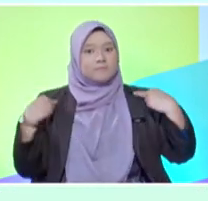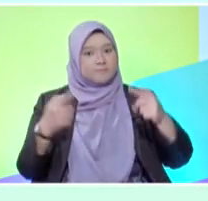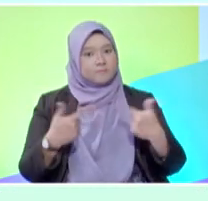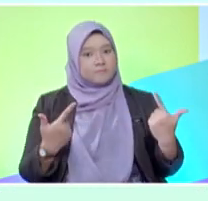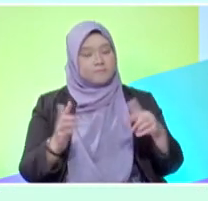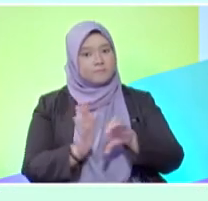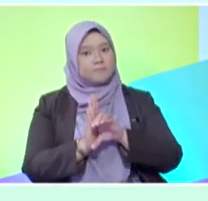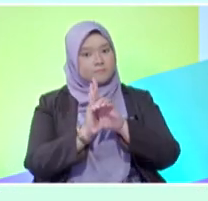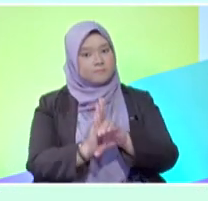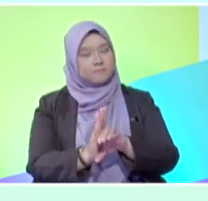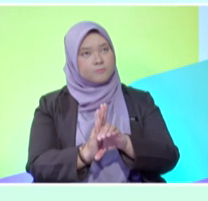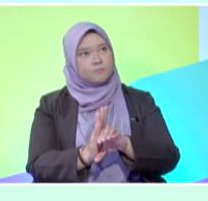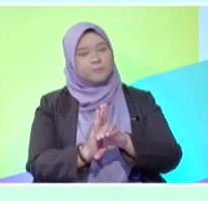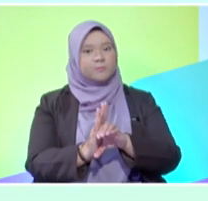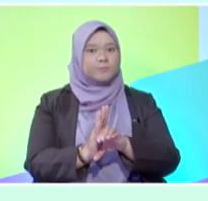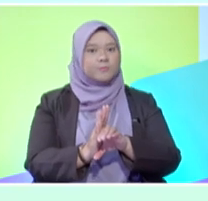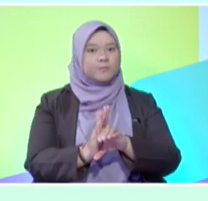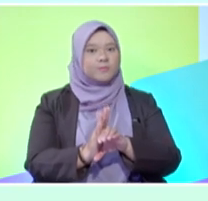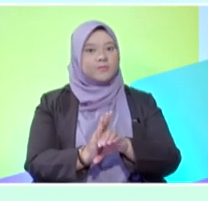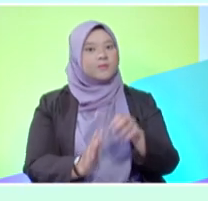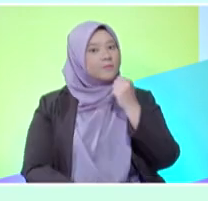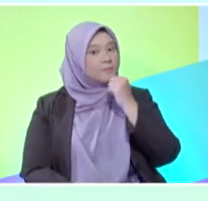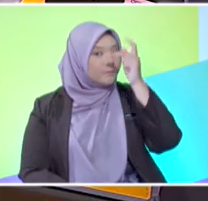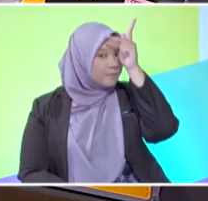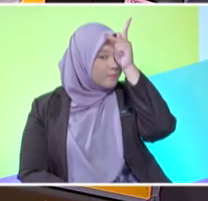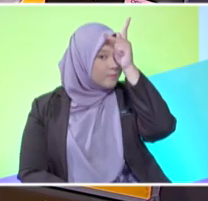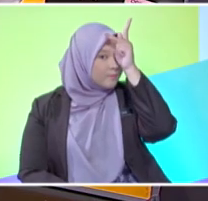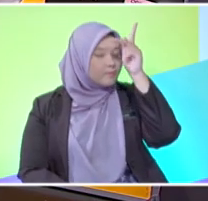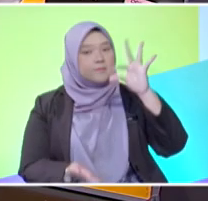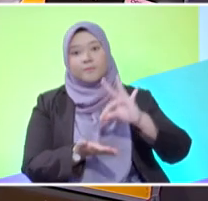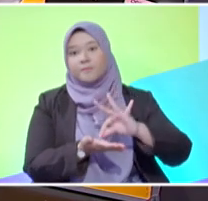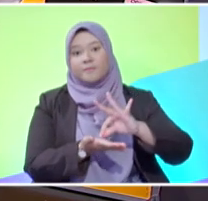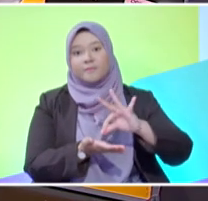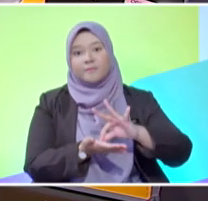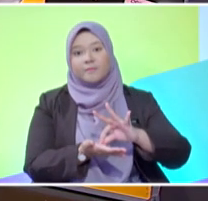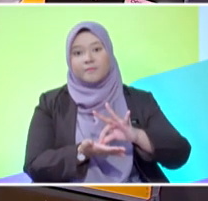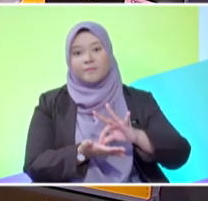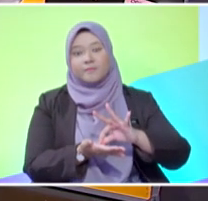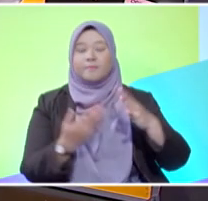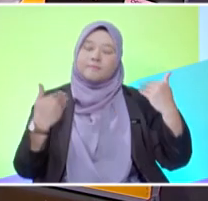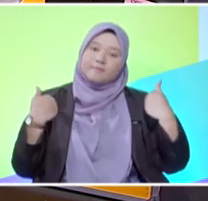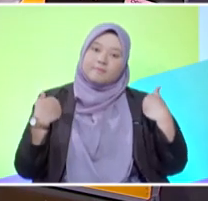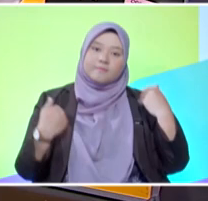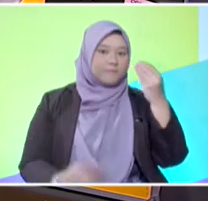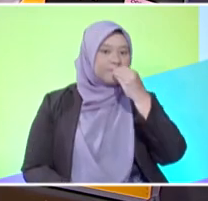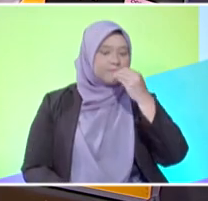sedang yang keempat hewan-hewan kecil seperti tikus